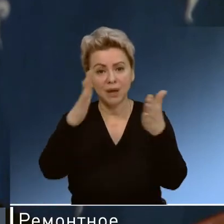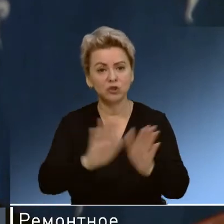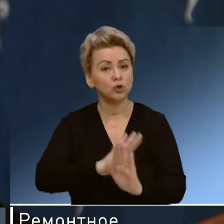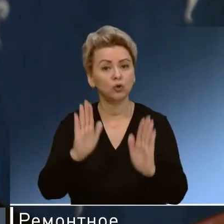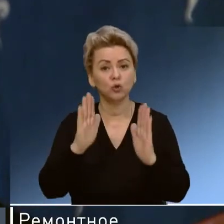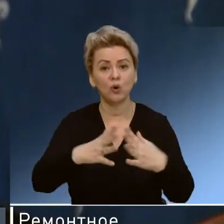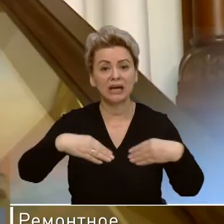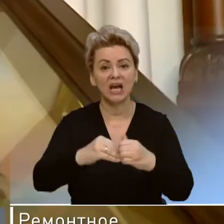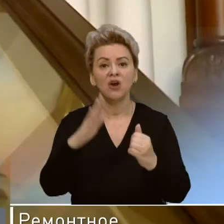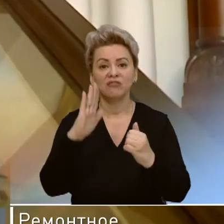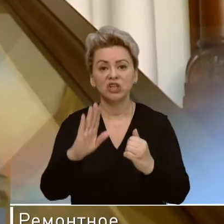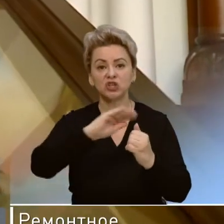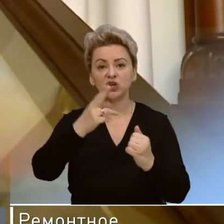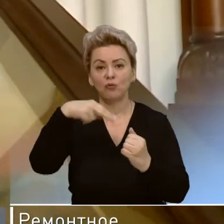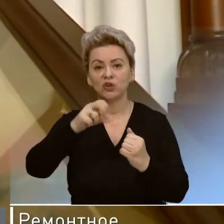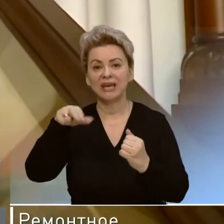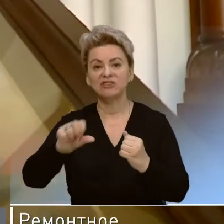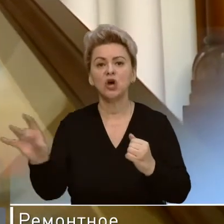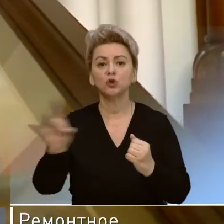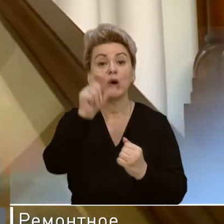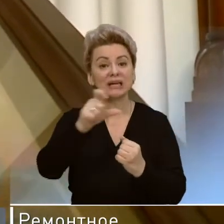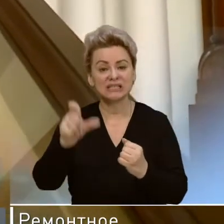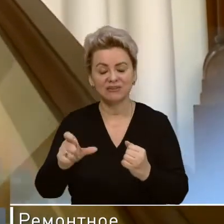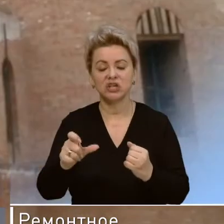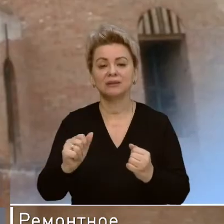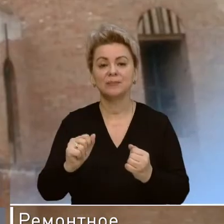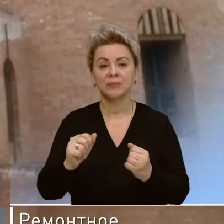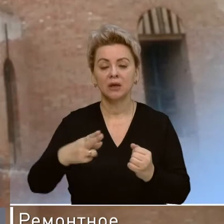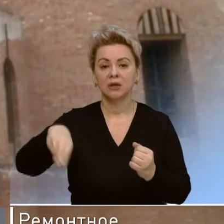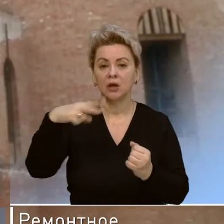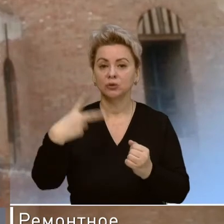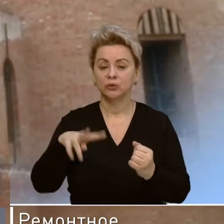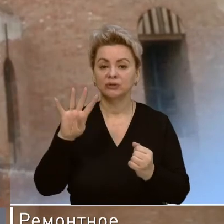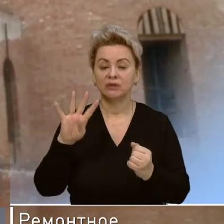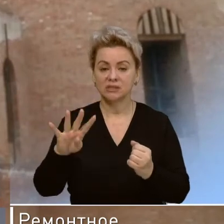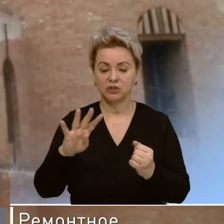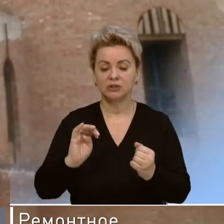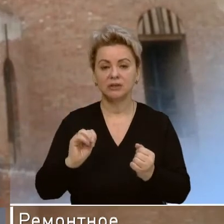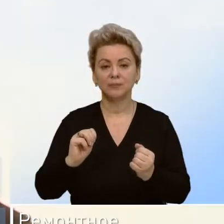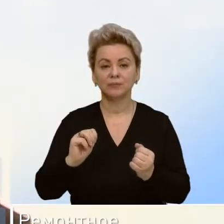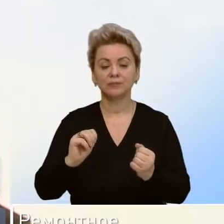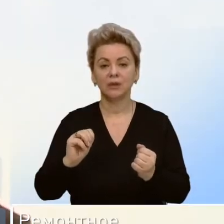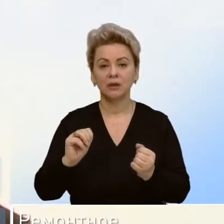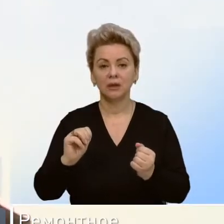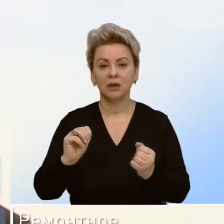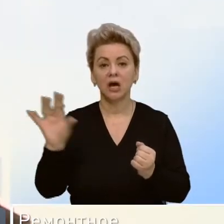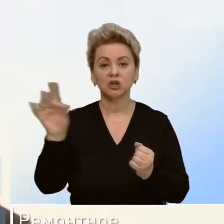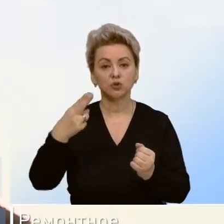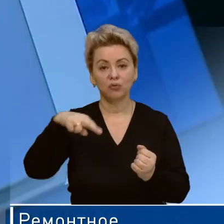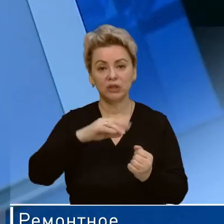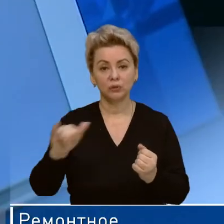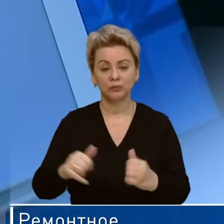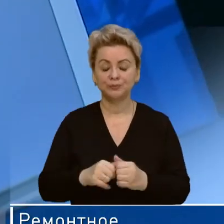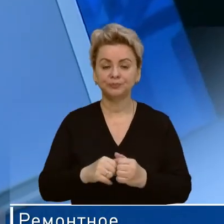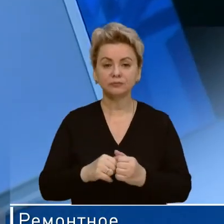семьи Владимира Животкевича, но и ростовчан. Елена Рябжанова, Екатерина Лободина, Владимир Трофимович, Дон-24,